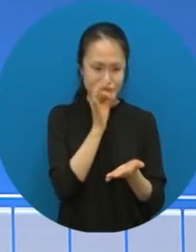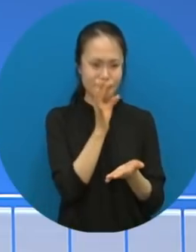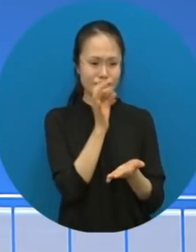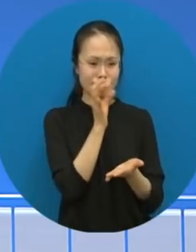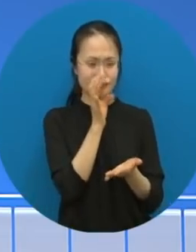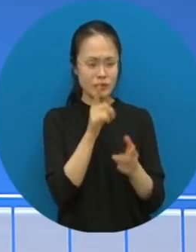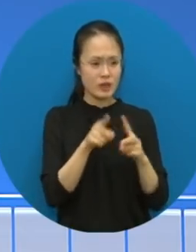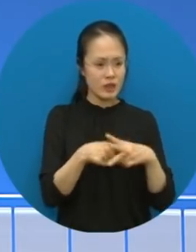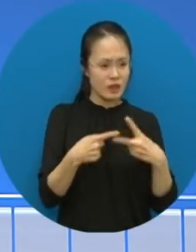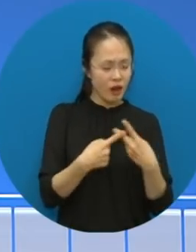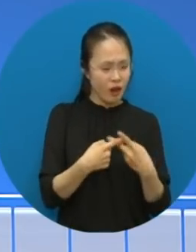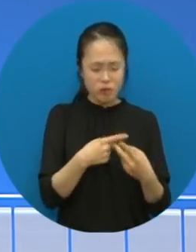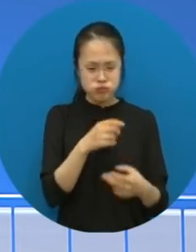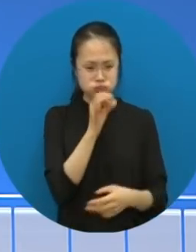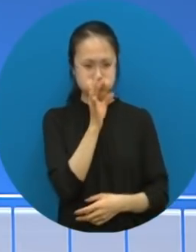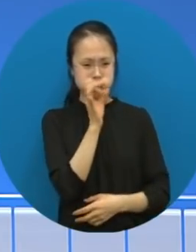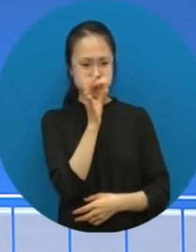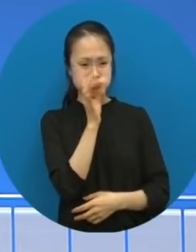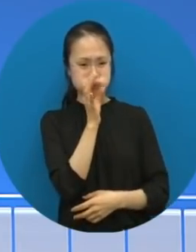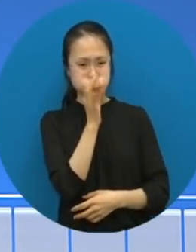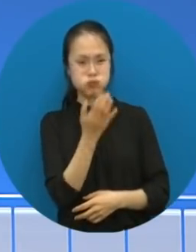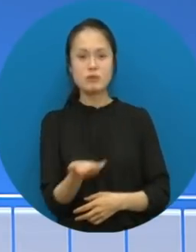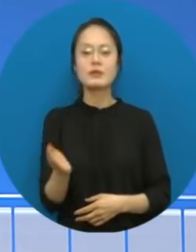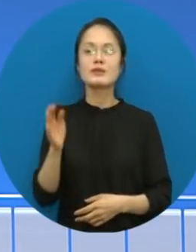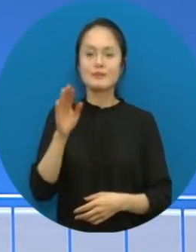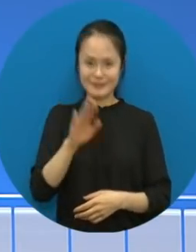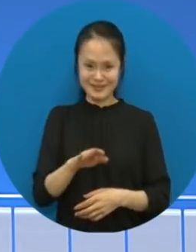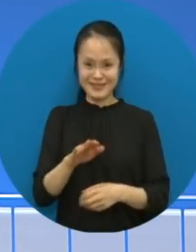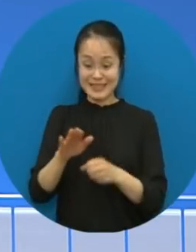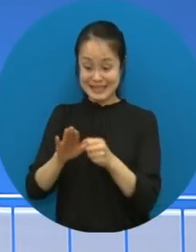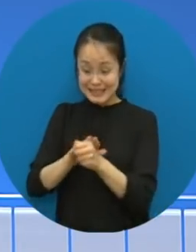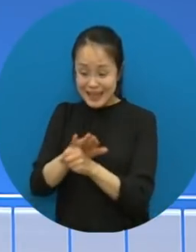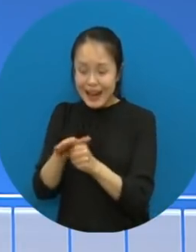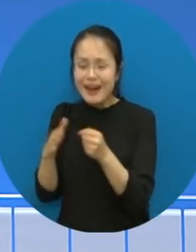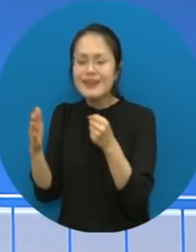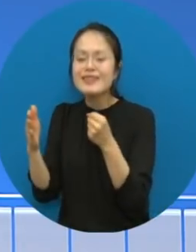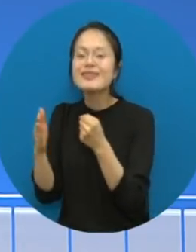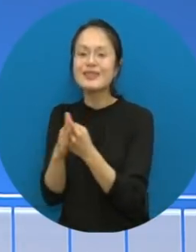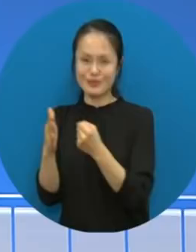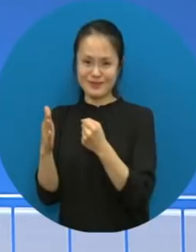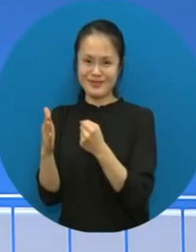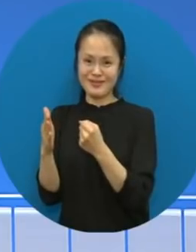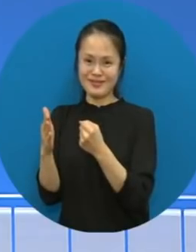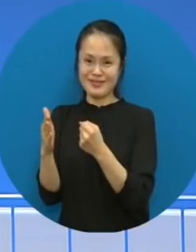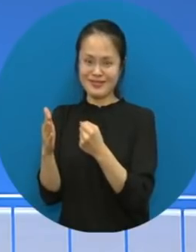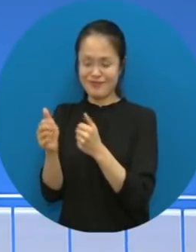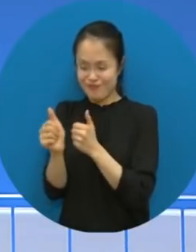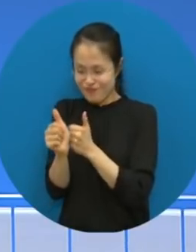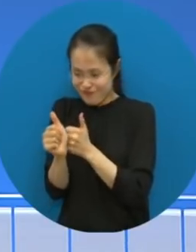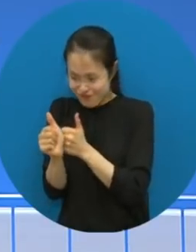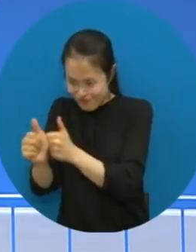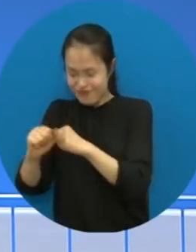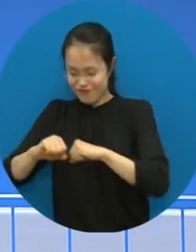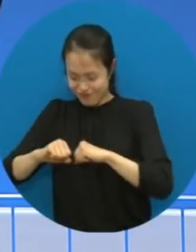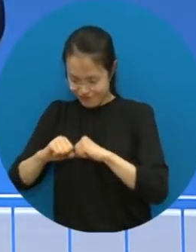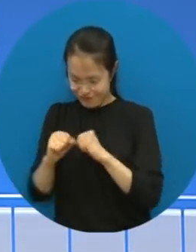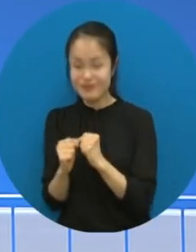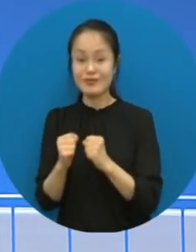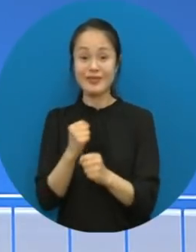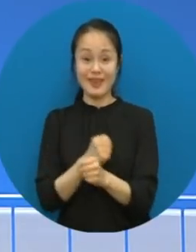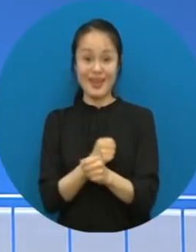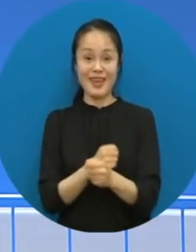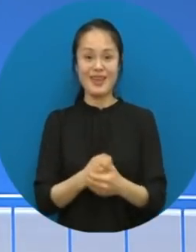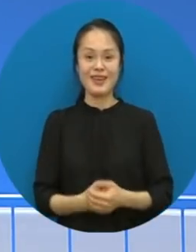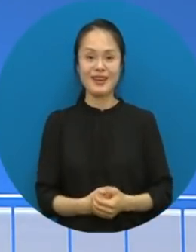이해가 안 돼도 사랑하면 하는 겁니다. 그랬더니 그